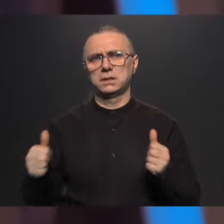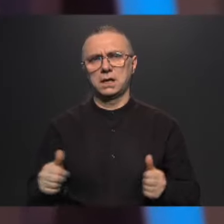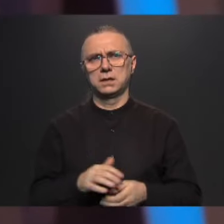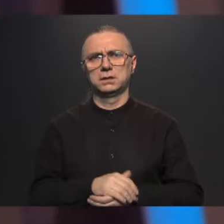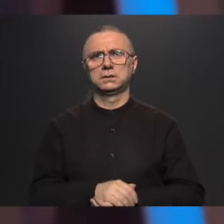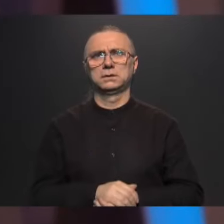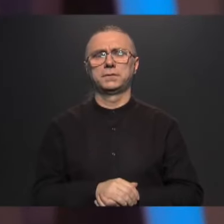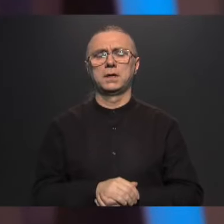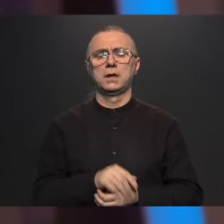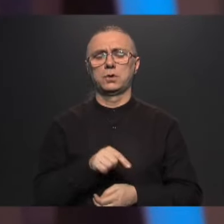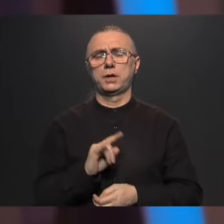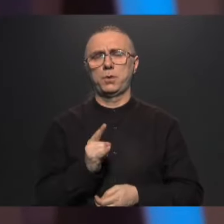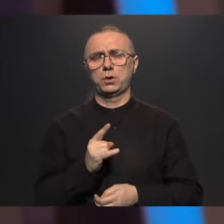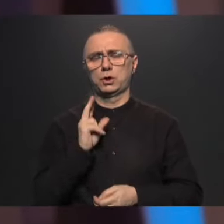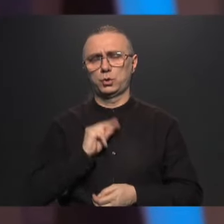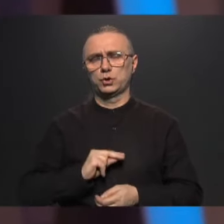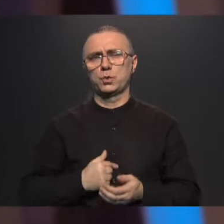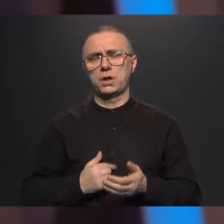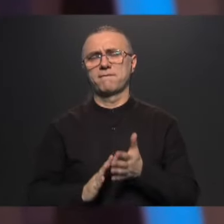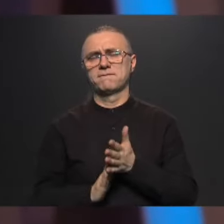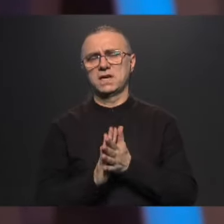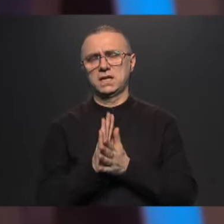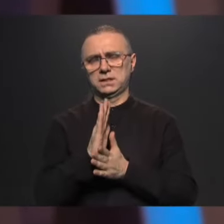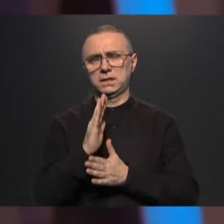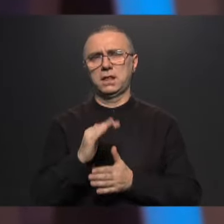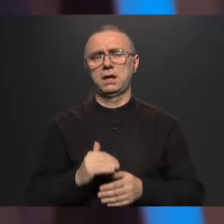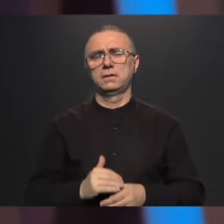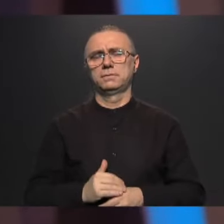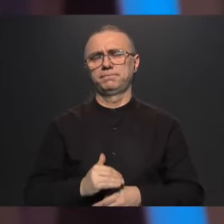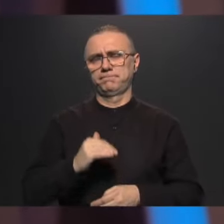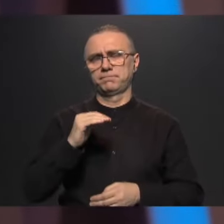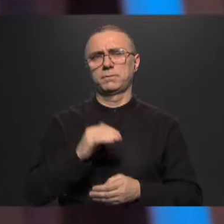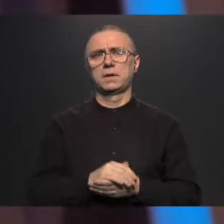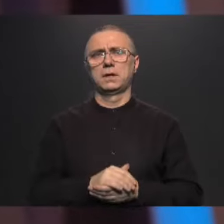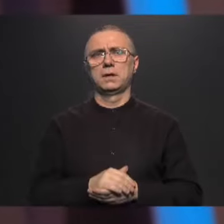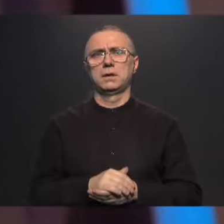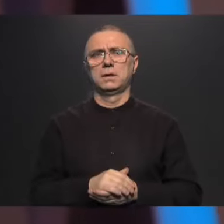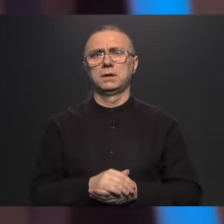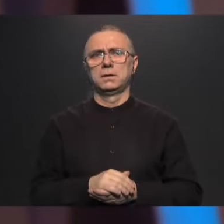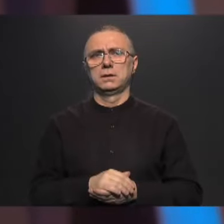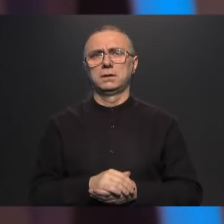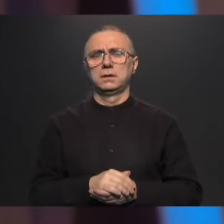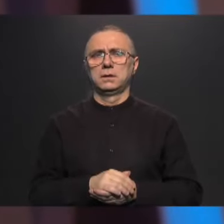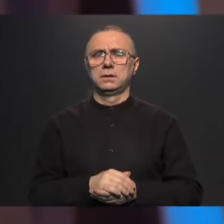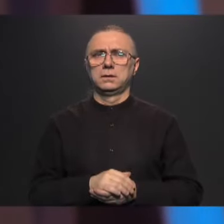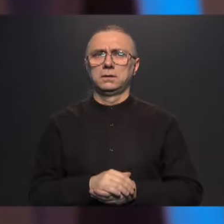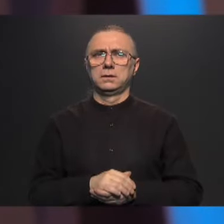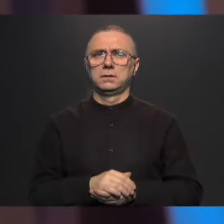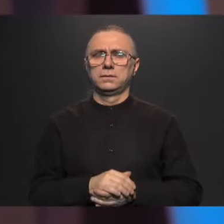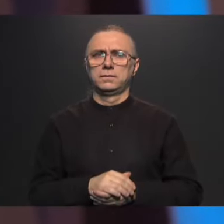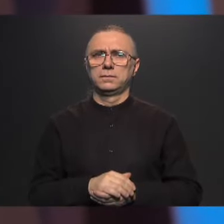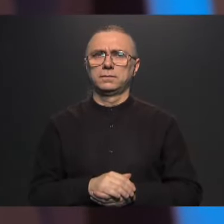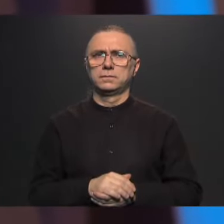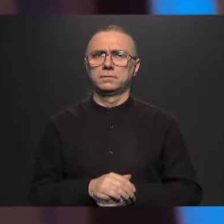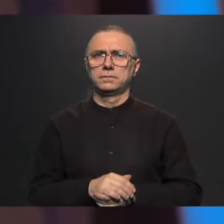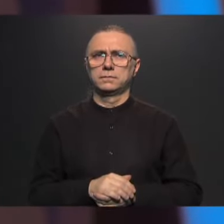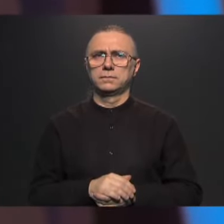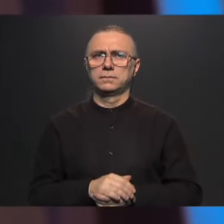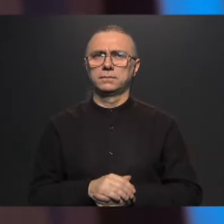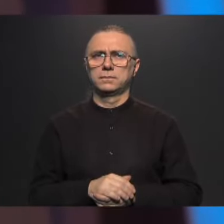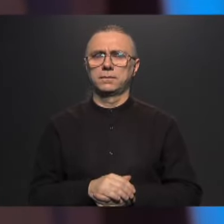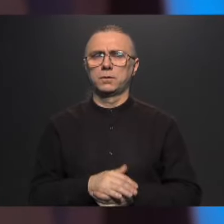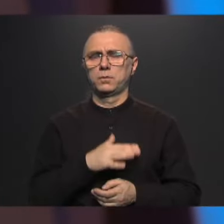дочку я вырастила. И вот, вы понимаете, очень сложно, очень много она у меня болела, очень многое у